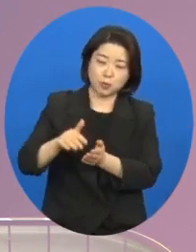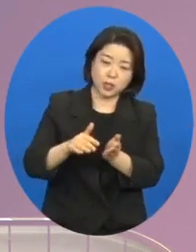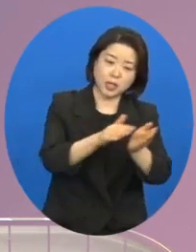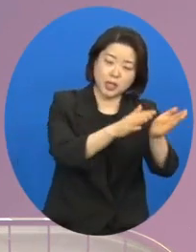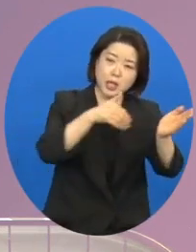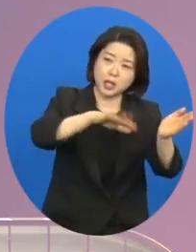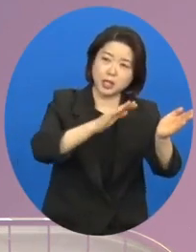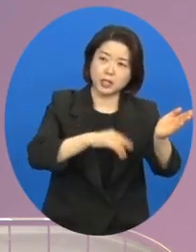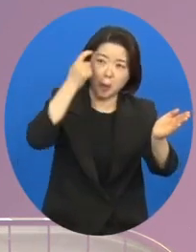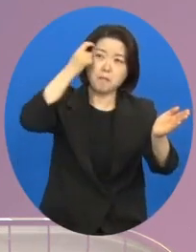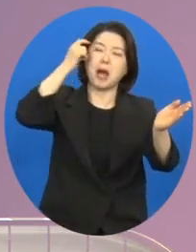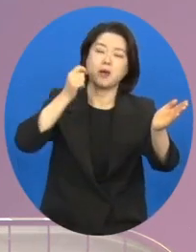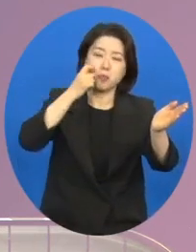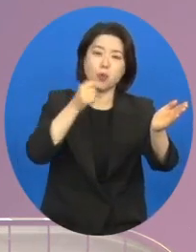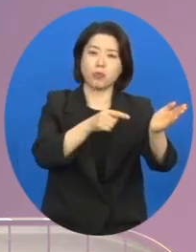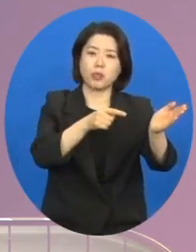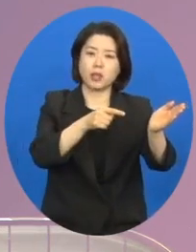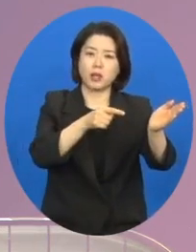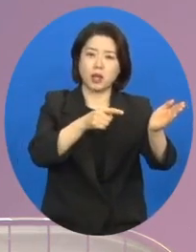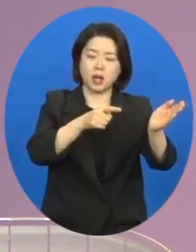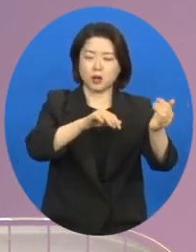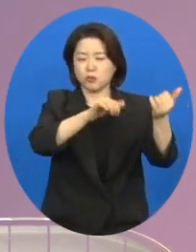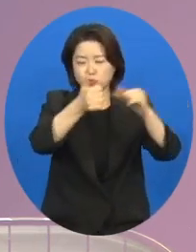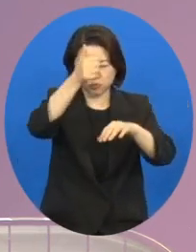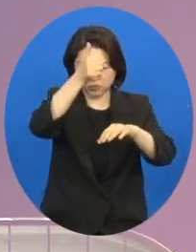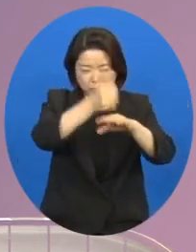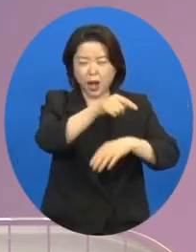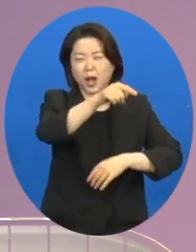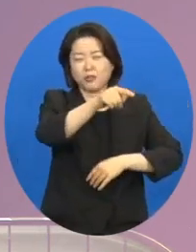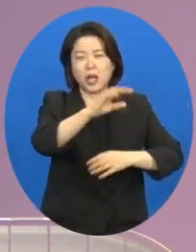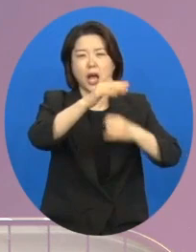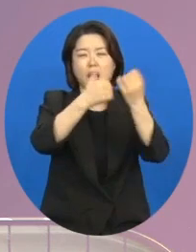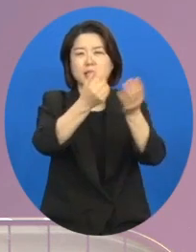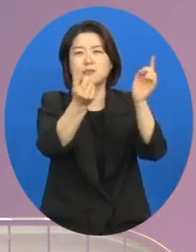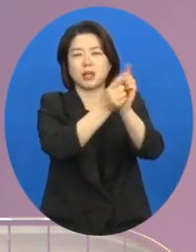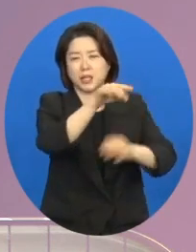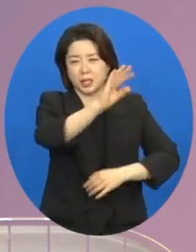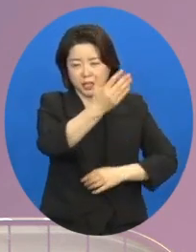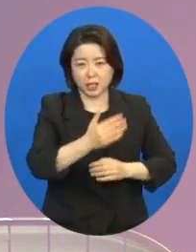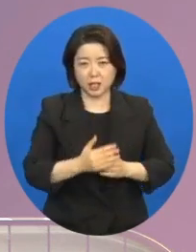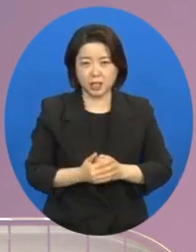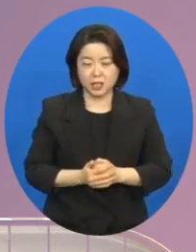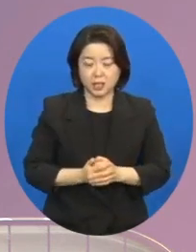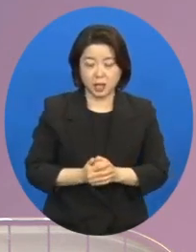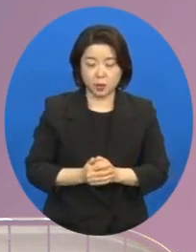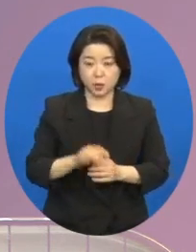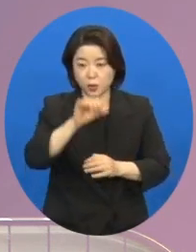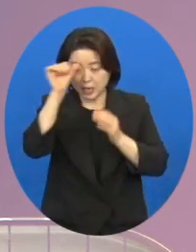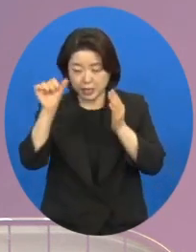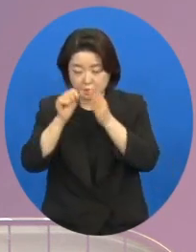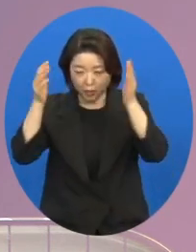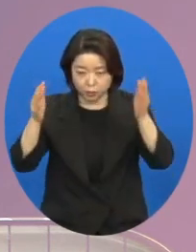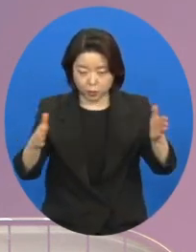것을 깨닫지 못하면 그런 일이 벌어진다는 거예요. 그러니까 알아차린다는 것은 얼마나 큰 은혜인지 몰라요. 그것은 성령의 역사입니다.